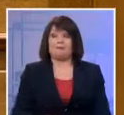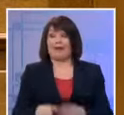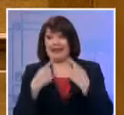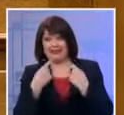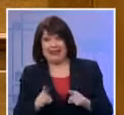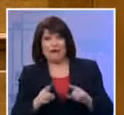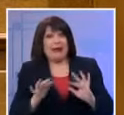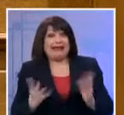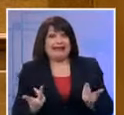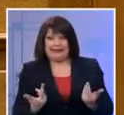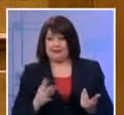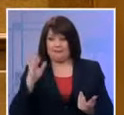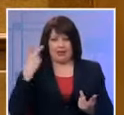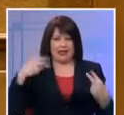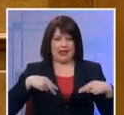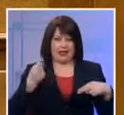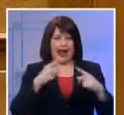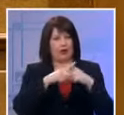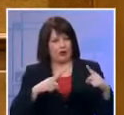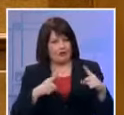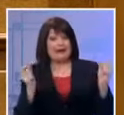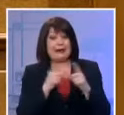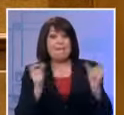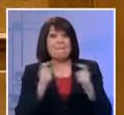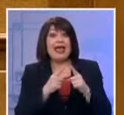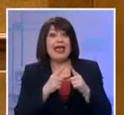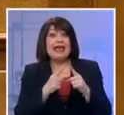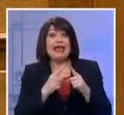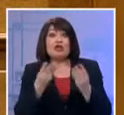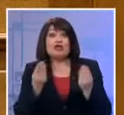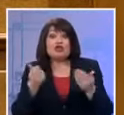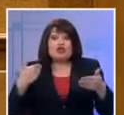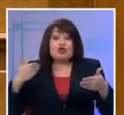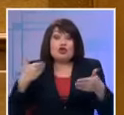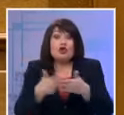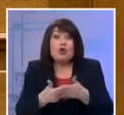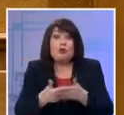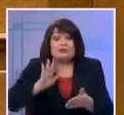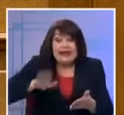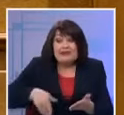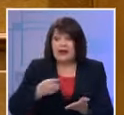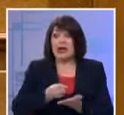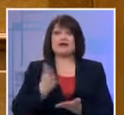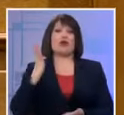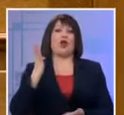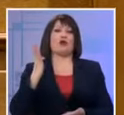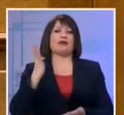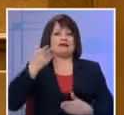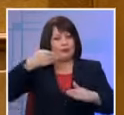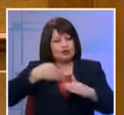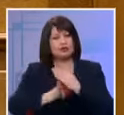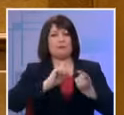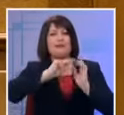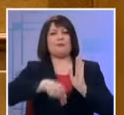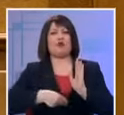email Χαρδούβελη, κύριε Τσίπρα, αφορούσε πως θα τελειώσουμε την τελευταία αξιολόγηση και πως θα βγούμε οριστικά από το